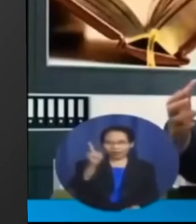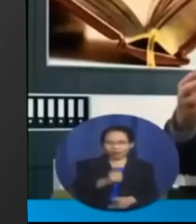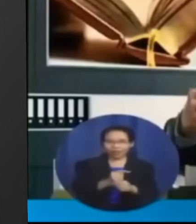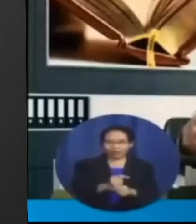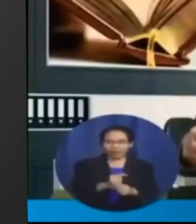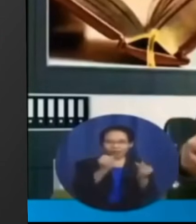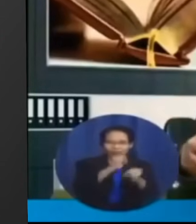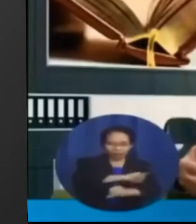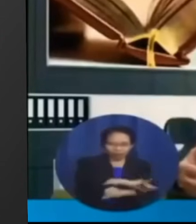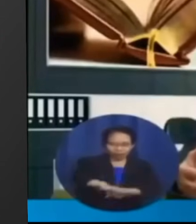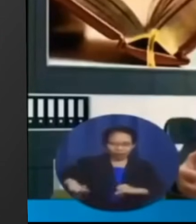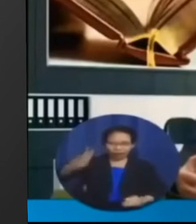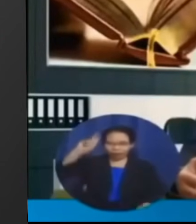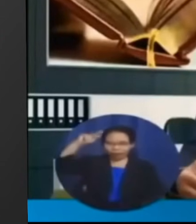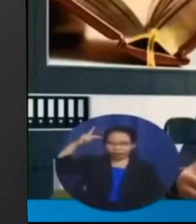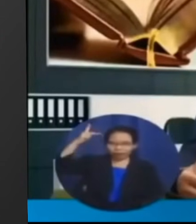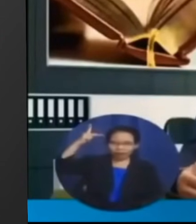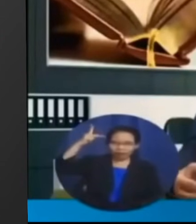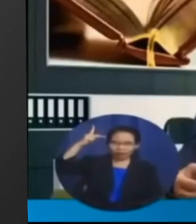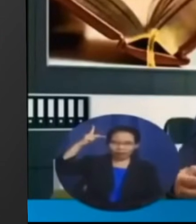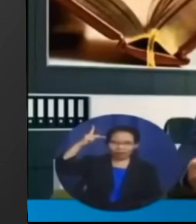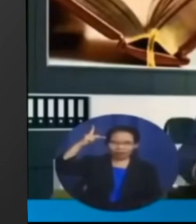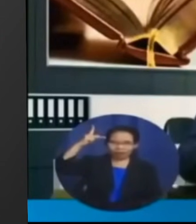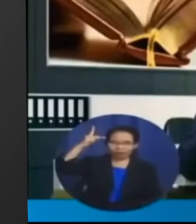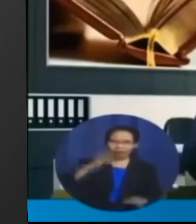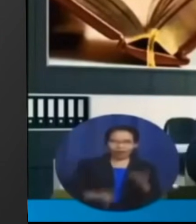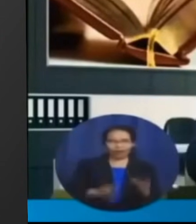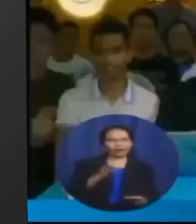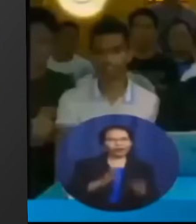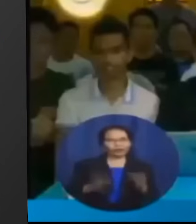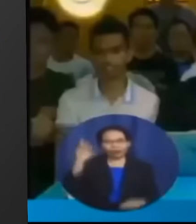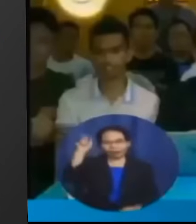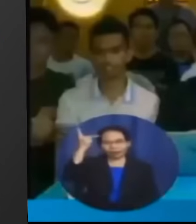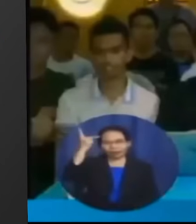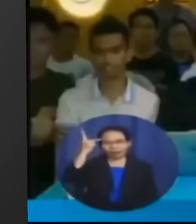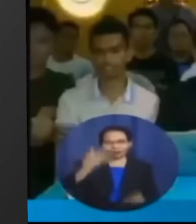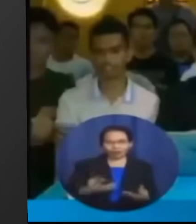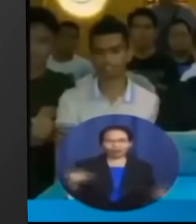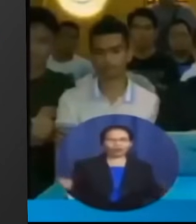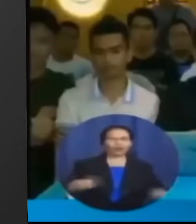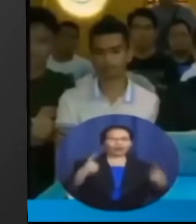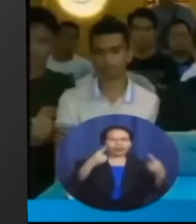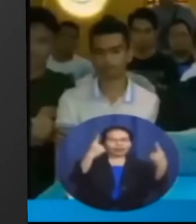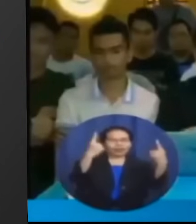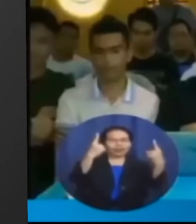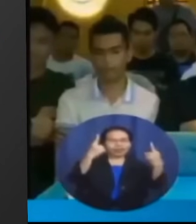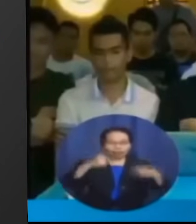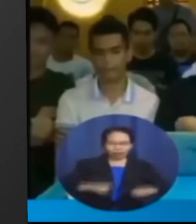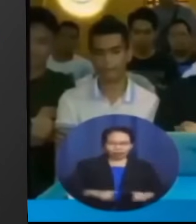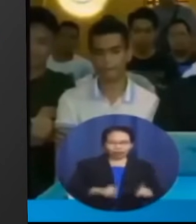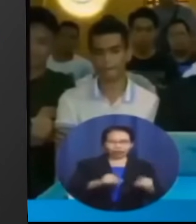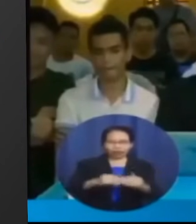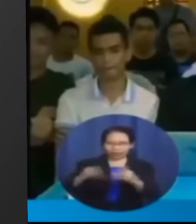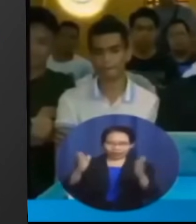kumuha ng impluensya sa politiko. Pagka ang politiko gustong manalo, pupunta doon